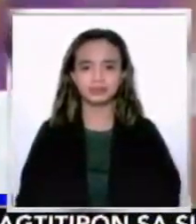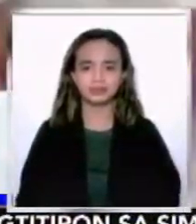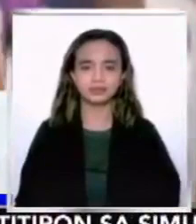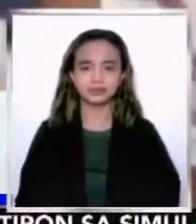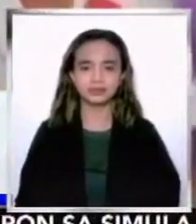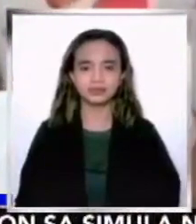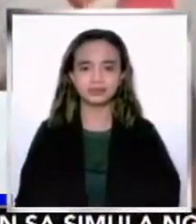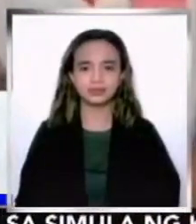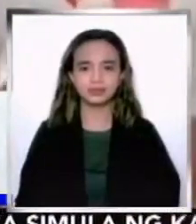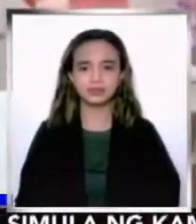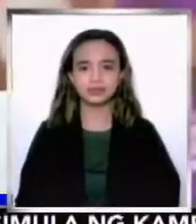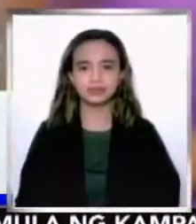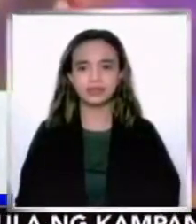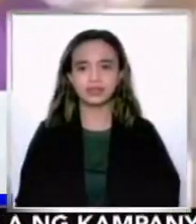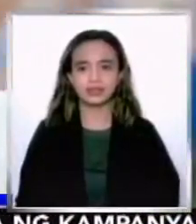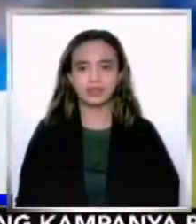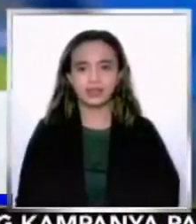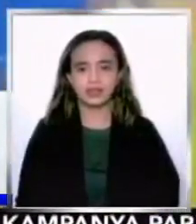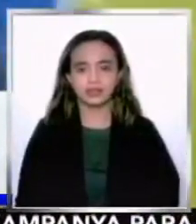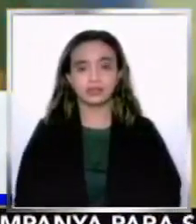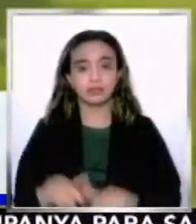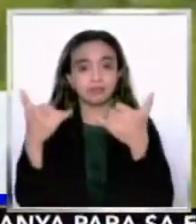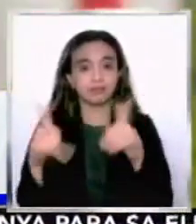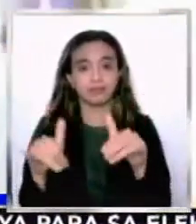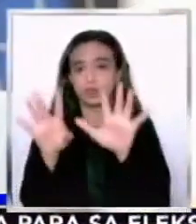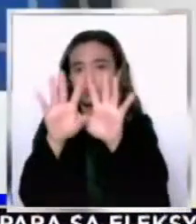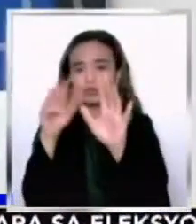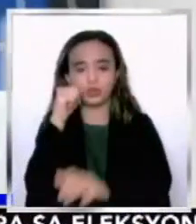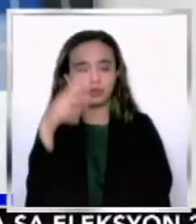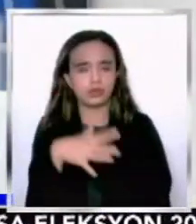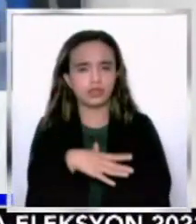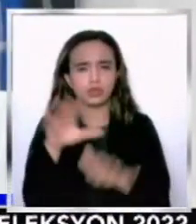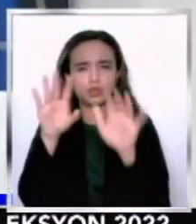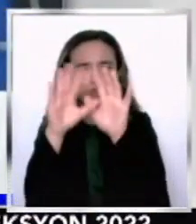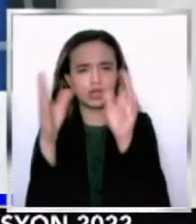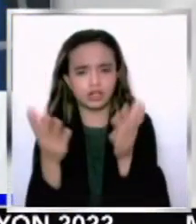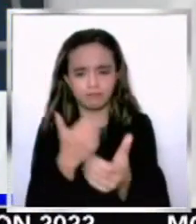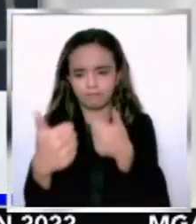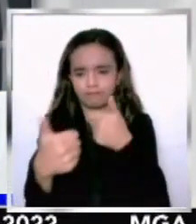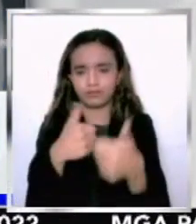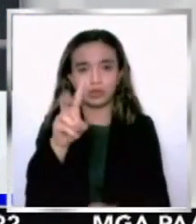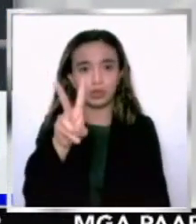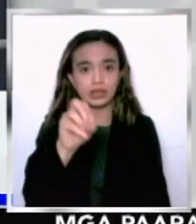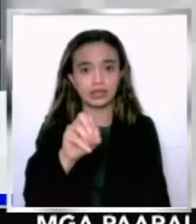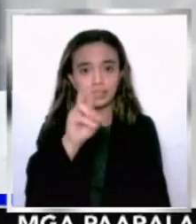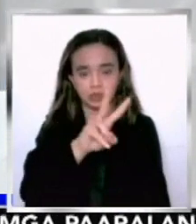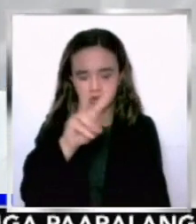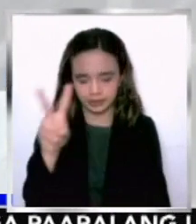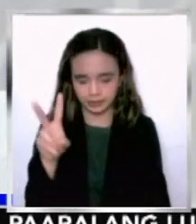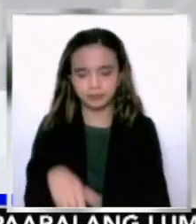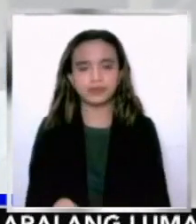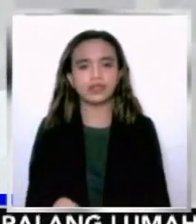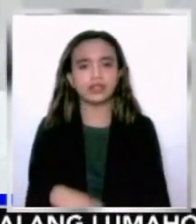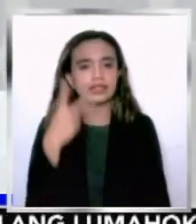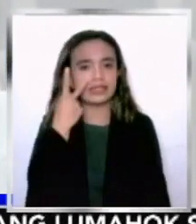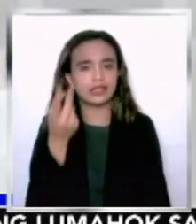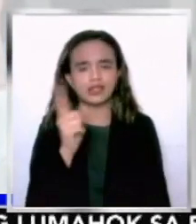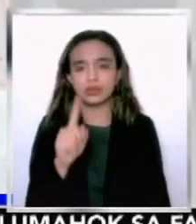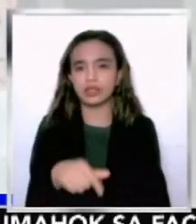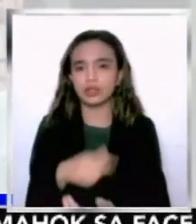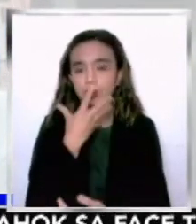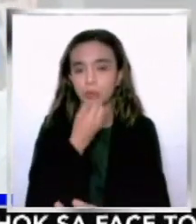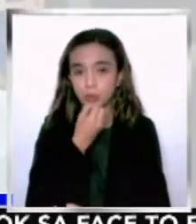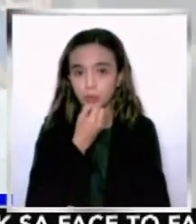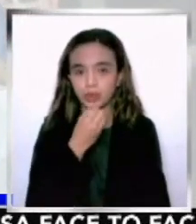Sa larong naghatid sa Pilipinas sa Women's World Cup 2023, ang matapang na saves at penalty kick ng goalkeeper na si